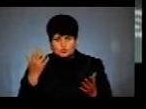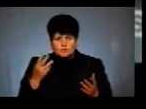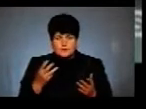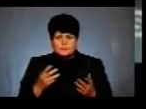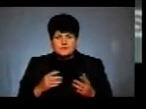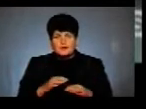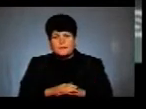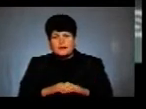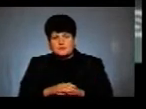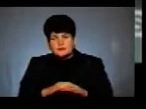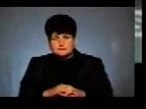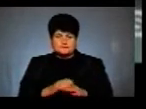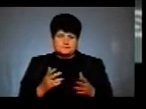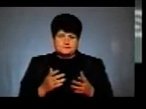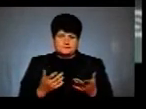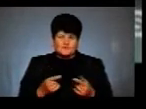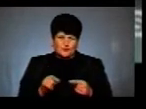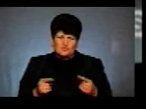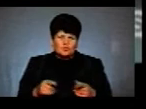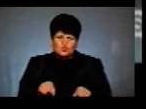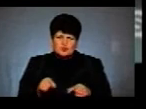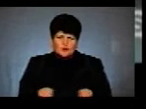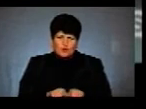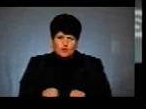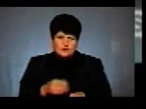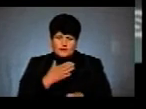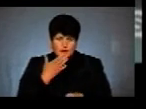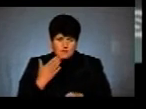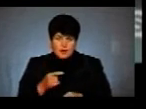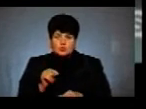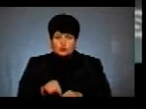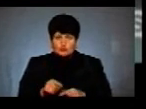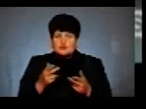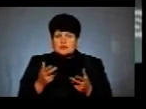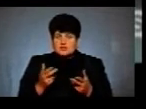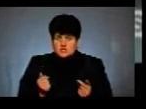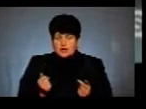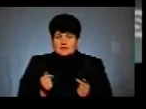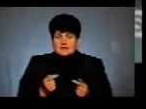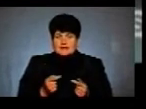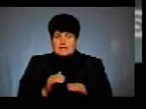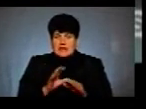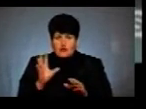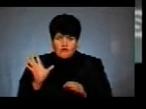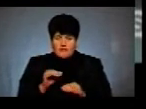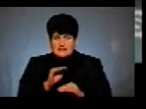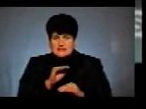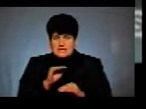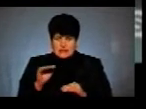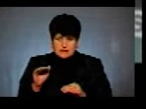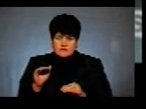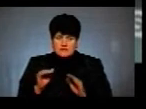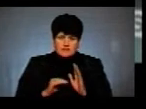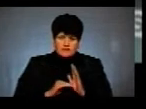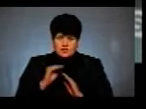методологічні удосконалення того чи іншого. Такого тут немає. Тому, звичайно, на весь рівень, на рівень